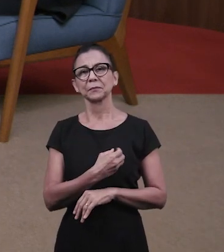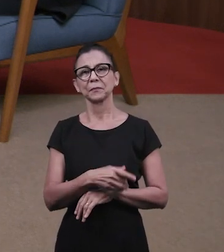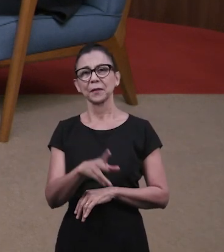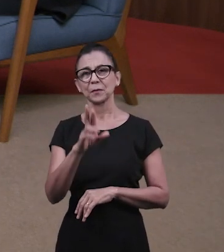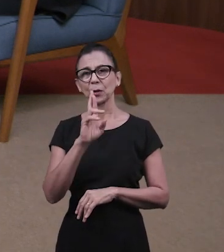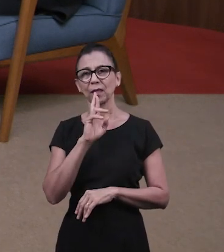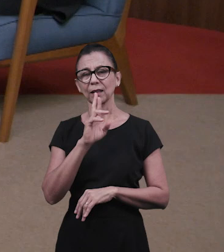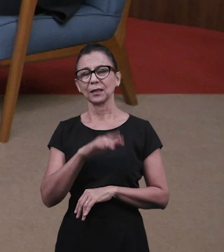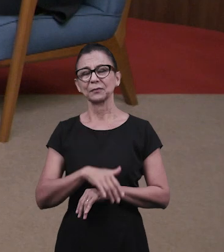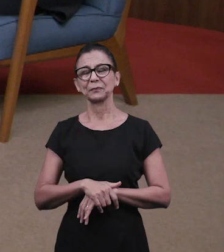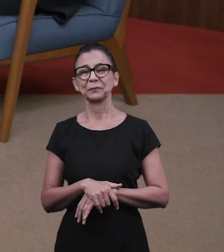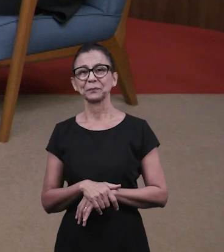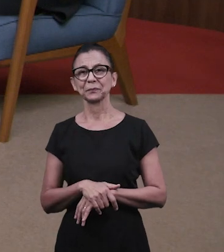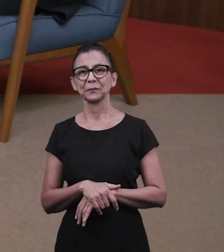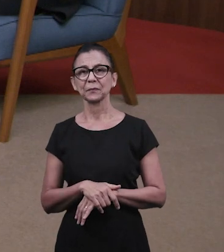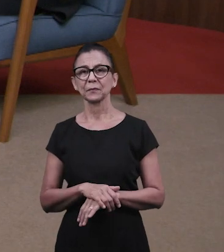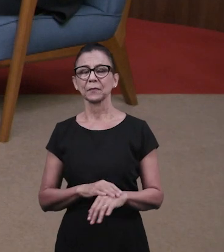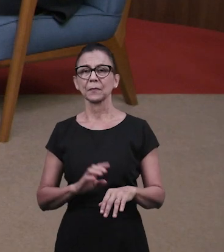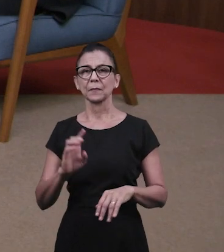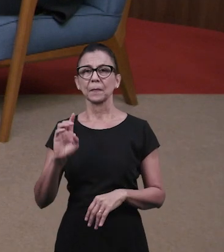suivante.